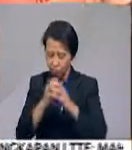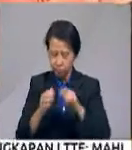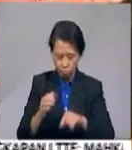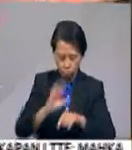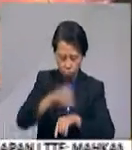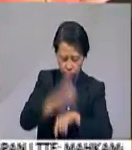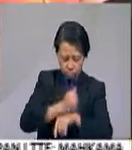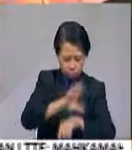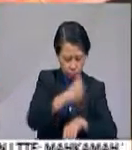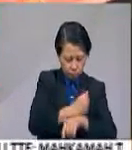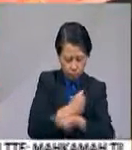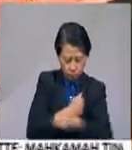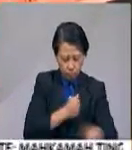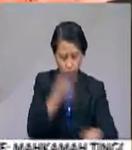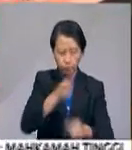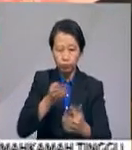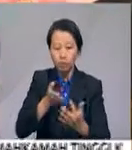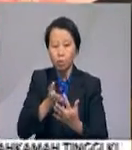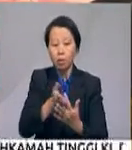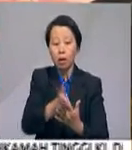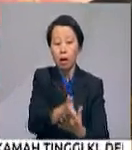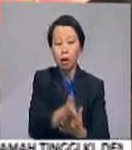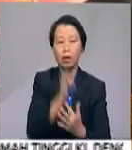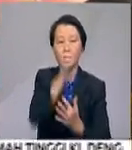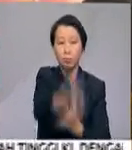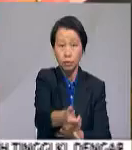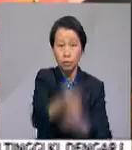untuk menembusi masjid